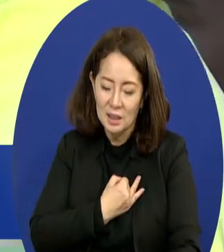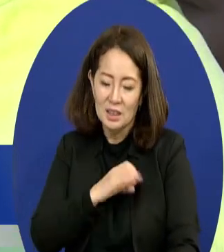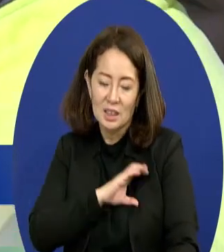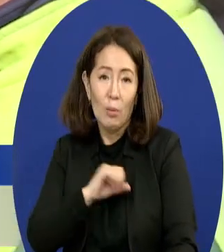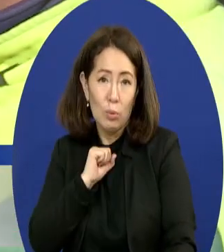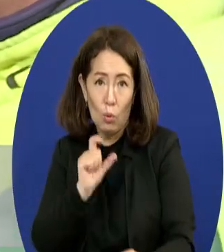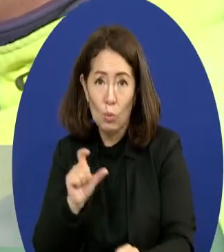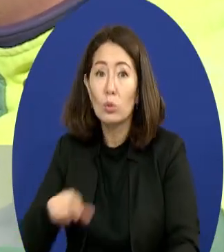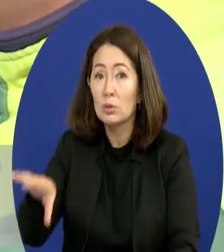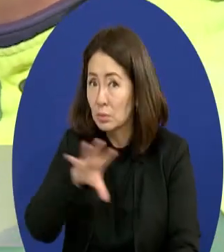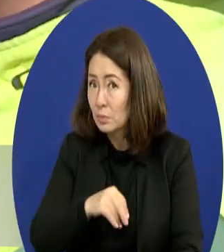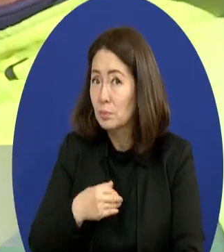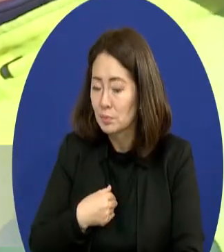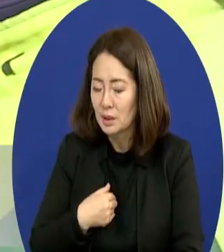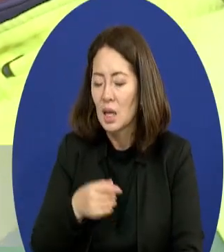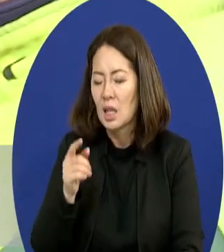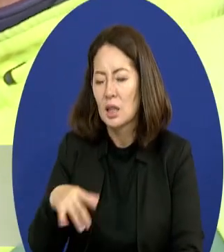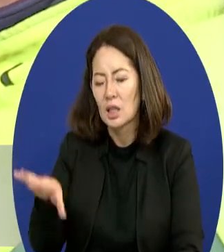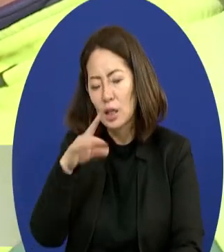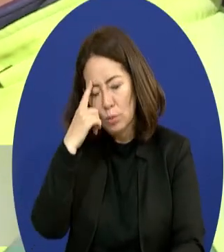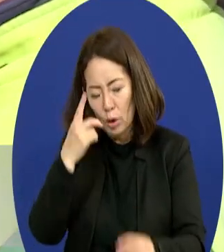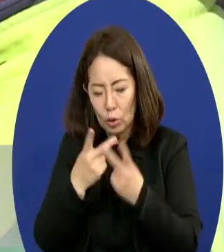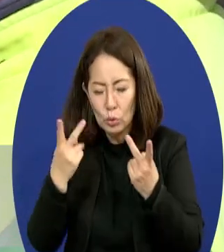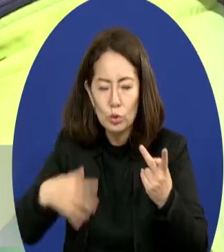түмэн. Тийм учраас одоо бүгдээрээ үндэснээрээ